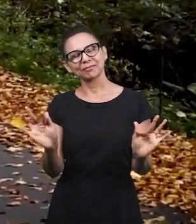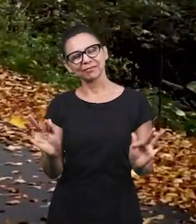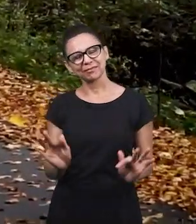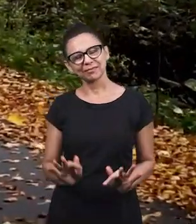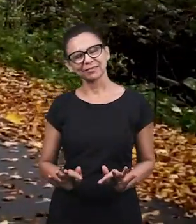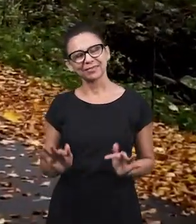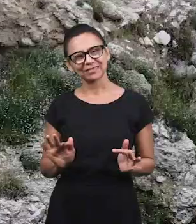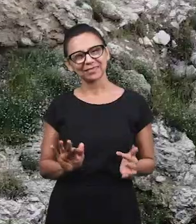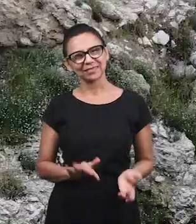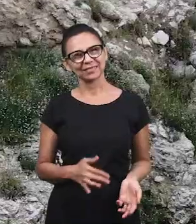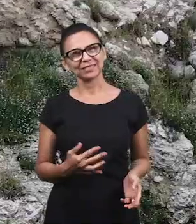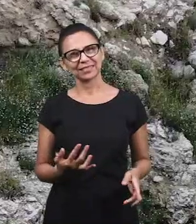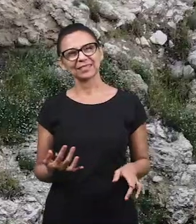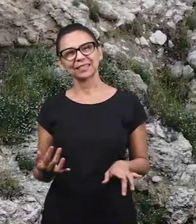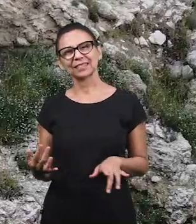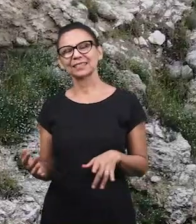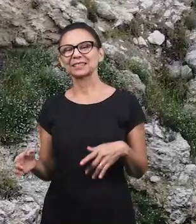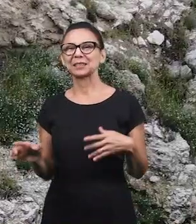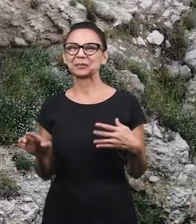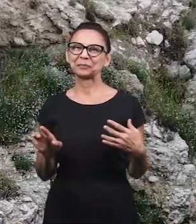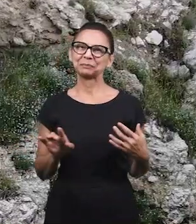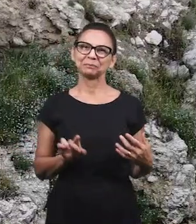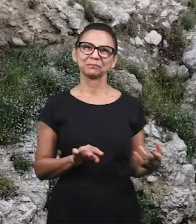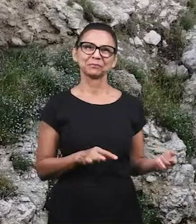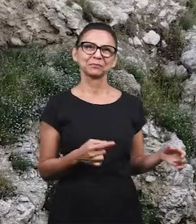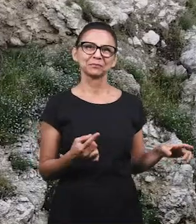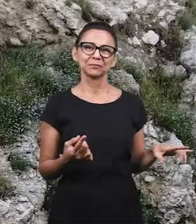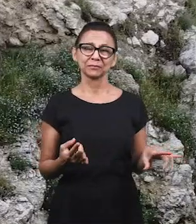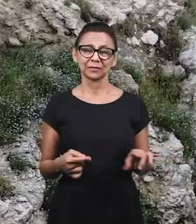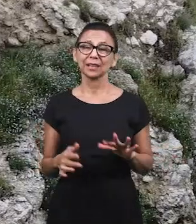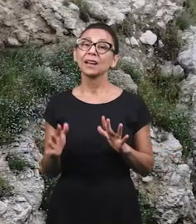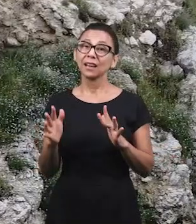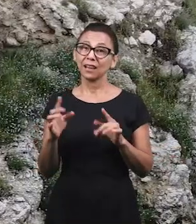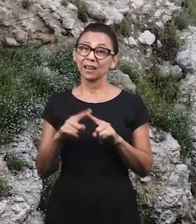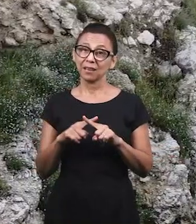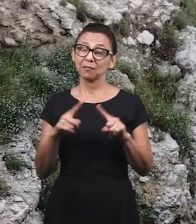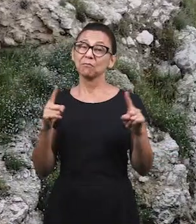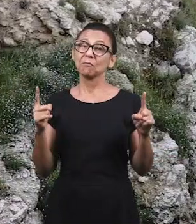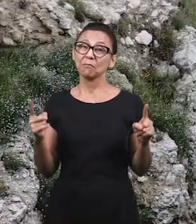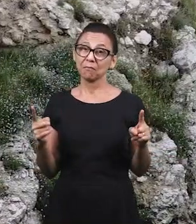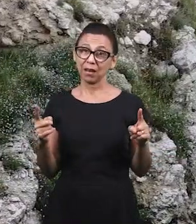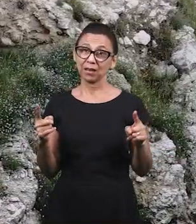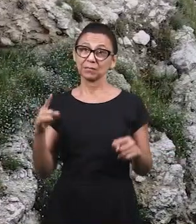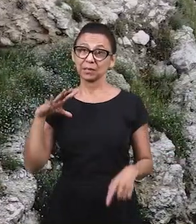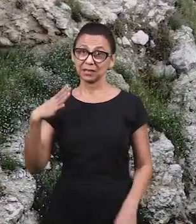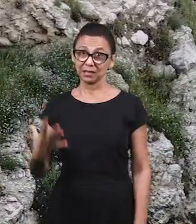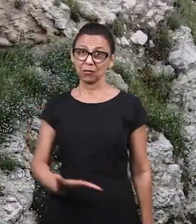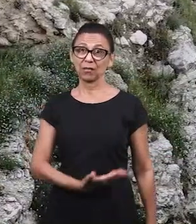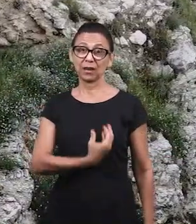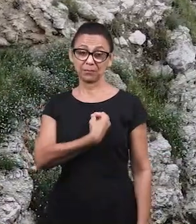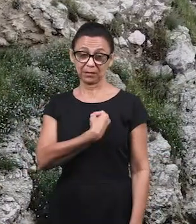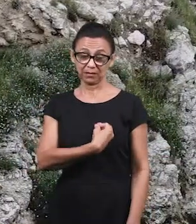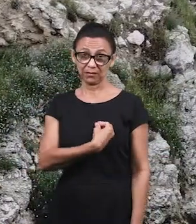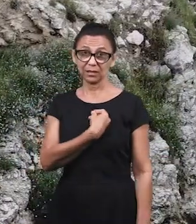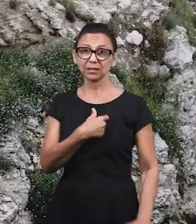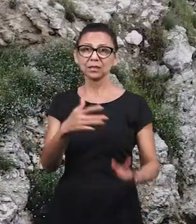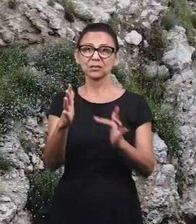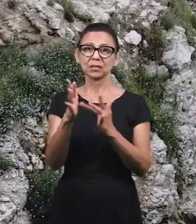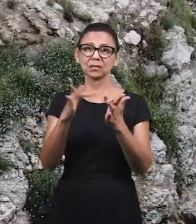feliz. Pra me encontrar, perdeu sua vida,